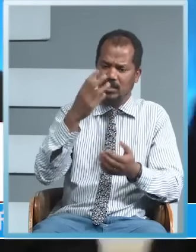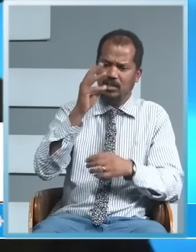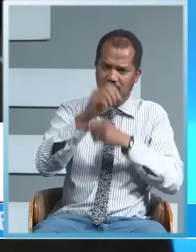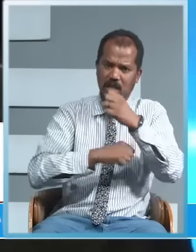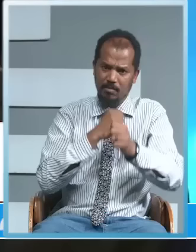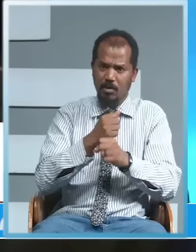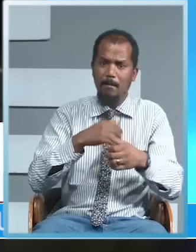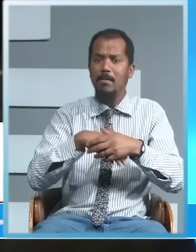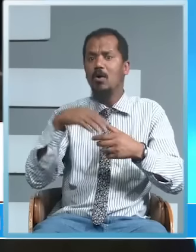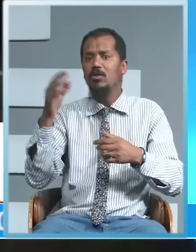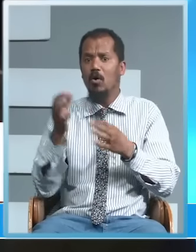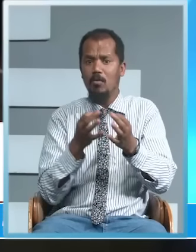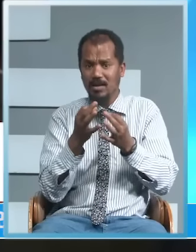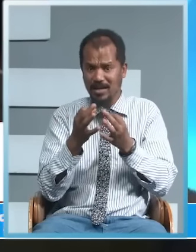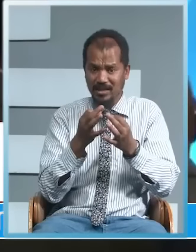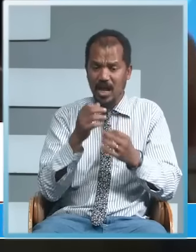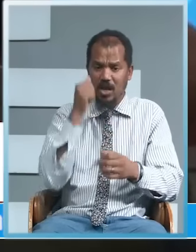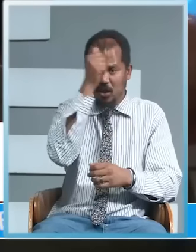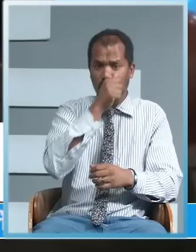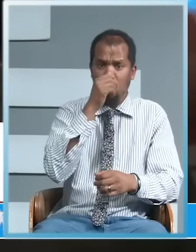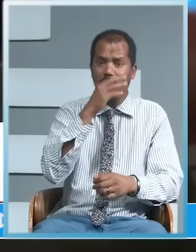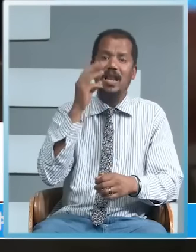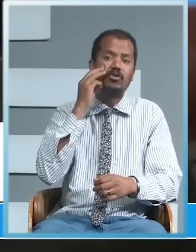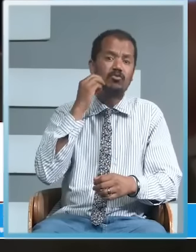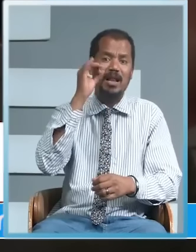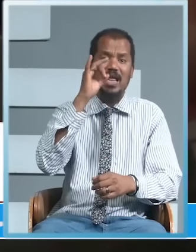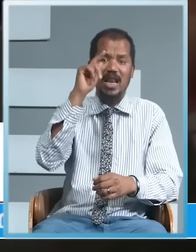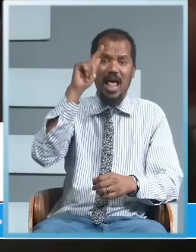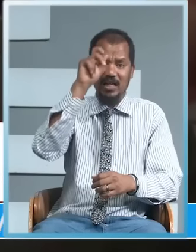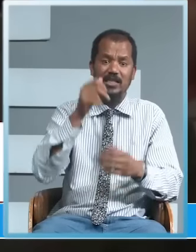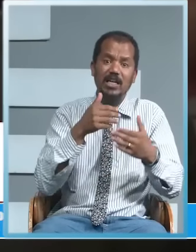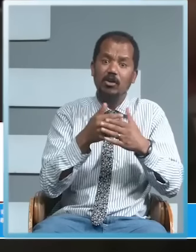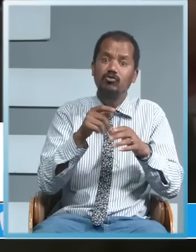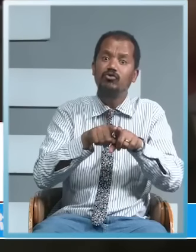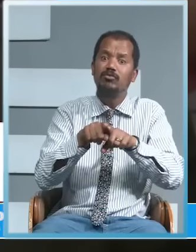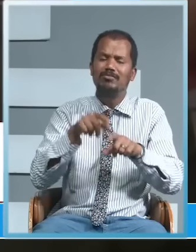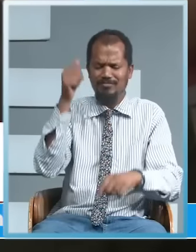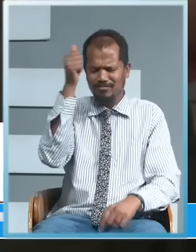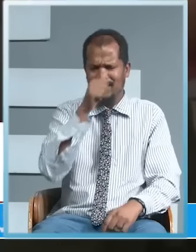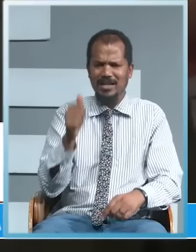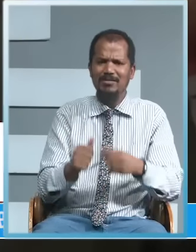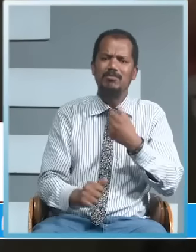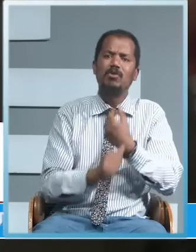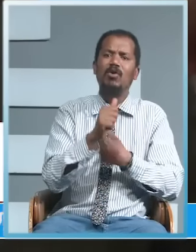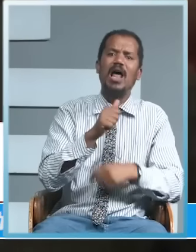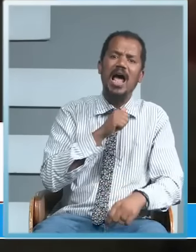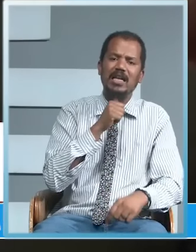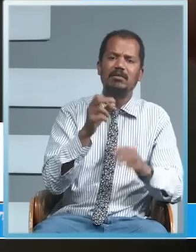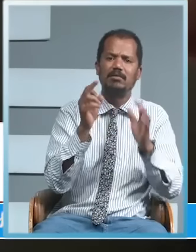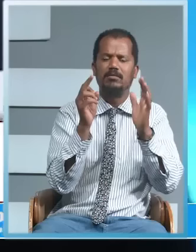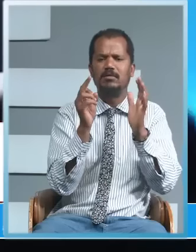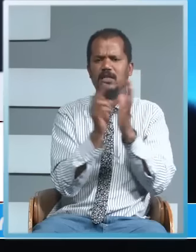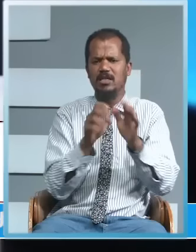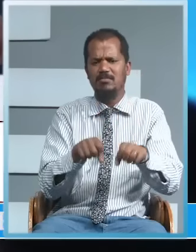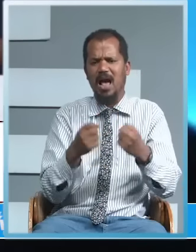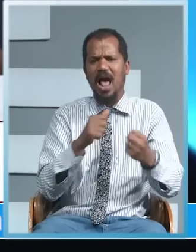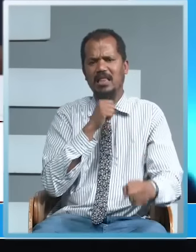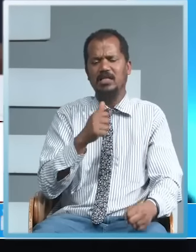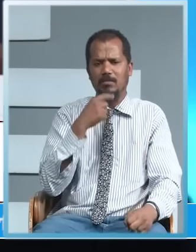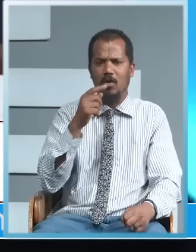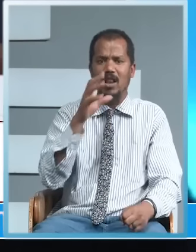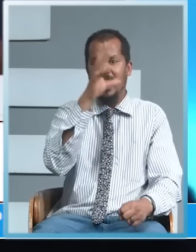2016 ዓ.ም ባወጣው መግለጫ ኢትዮጵያና ሶማሌላንድ የደረሱ ስምምነት ማንንም የሚጎዳ አይደለም፣ ህግም አልጣሰም